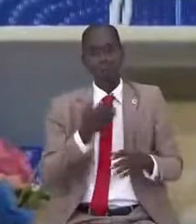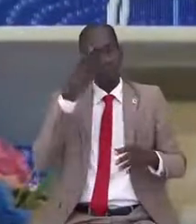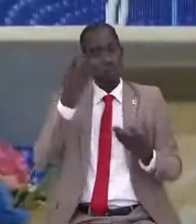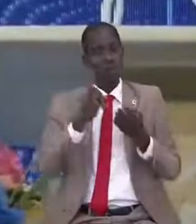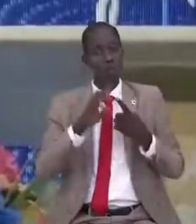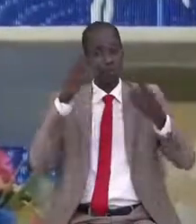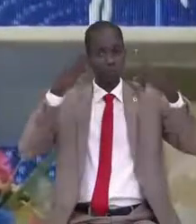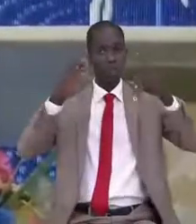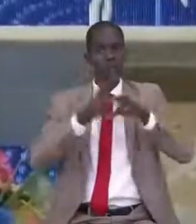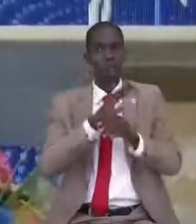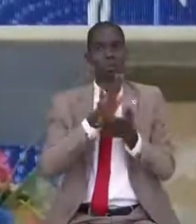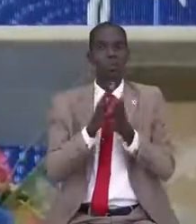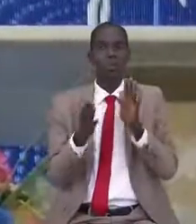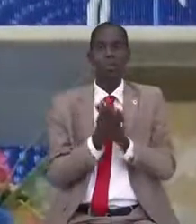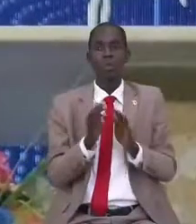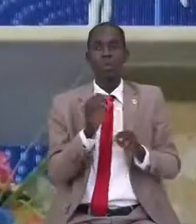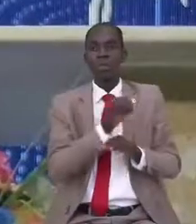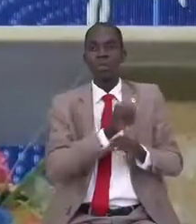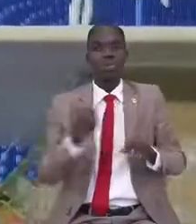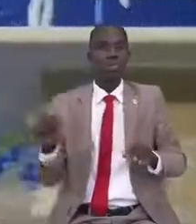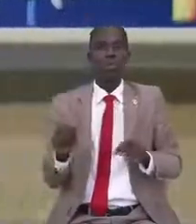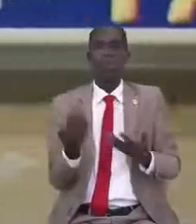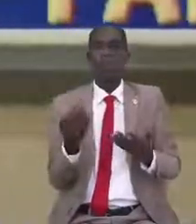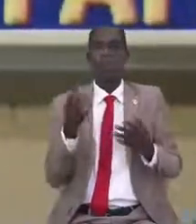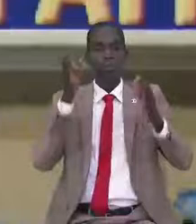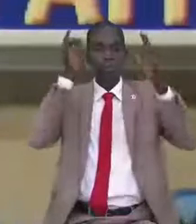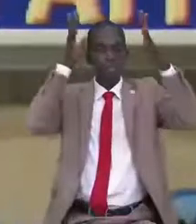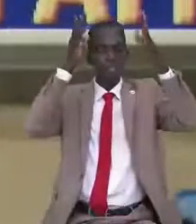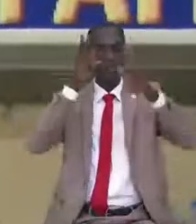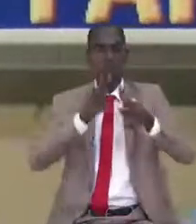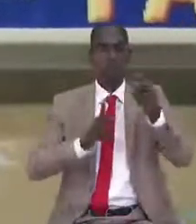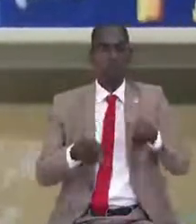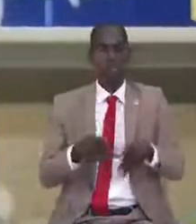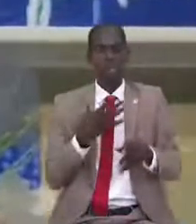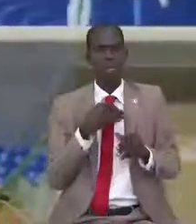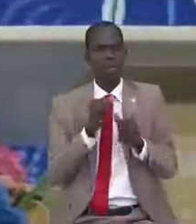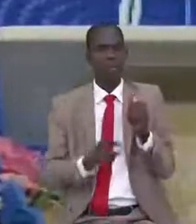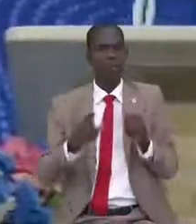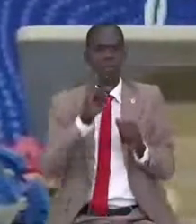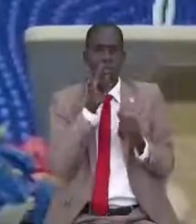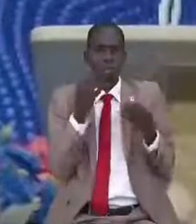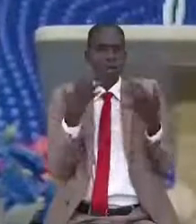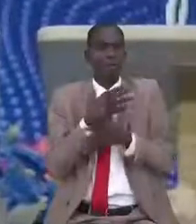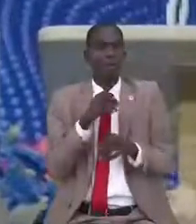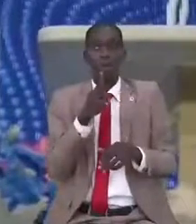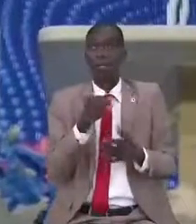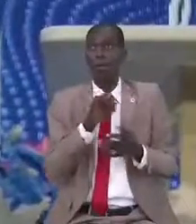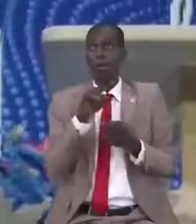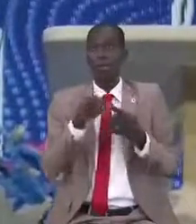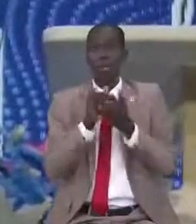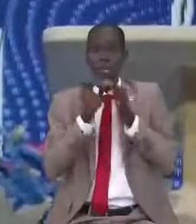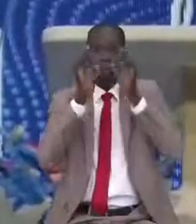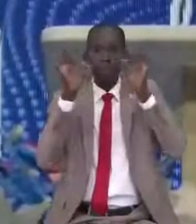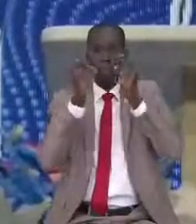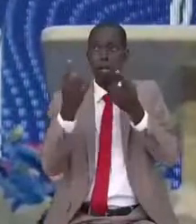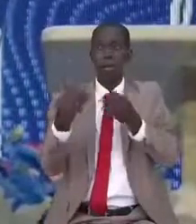si tu veux réussir, que tu dois être comme un tyran pour opprimer les gens, tout le monde a peur de toi, tu marches,